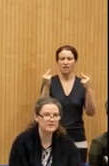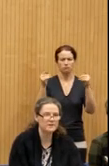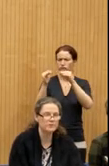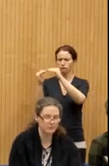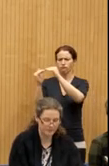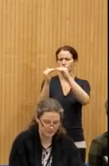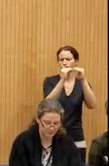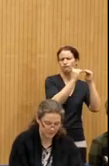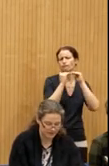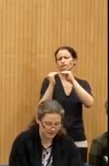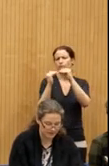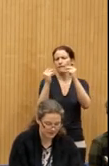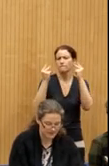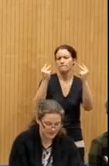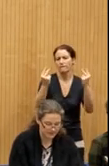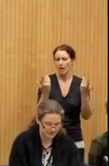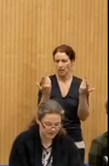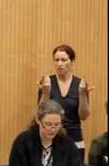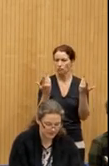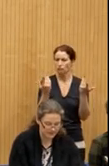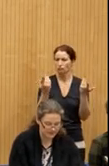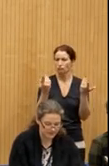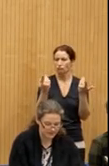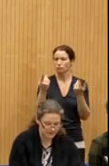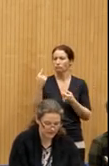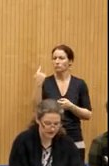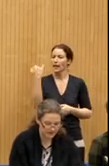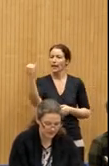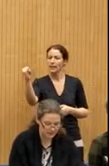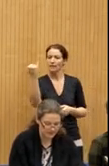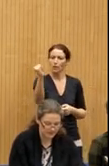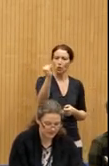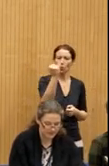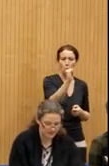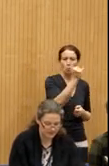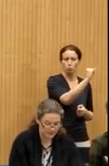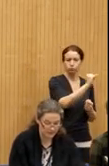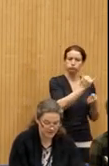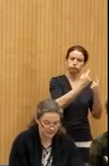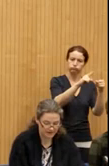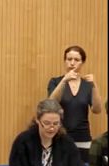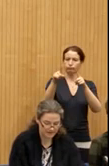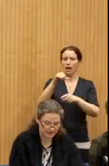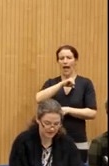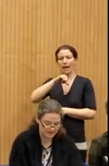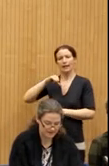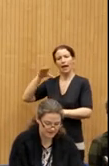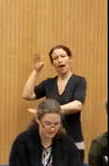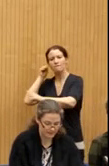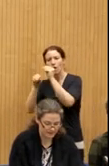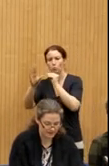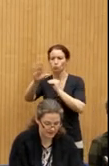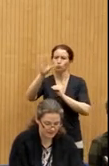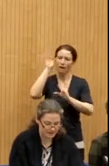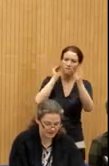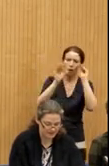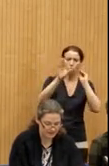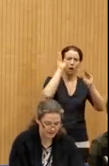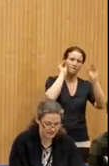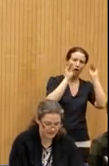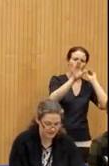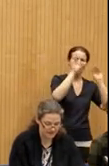ein Individuum. Wir sammeln Erfahrungen, die uns prägen und die in unserem Geist verankert sind.